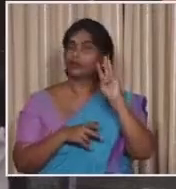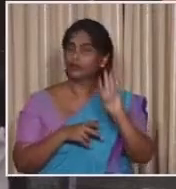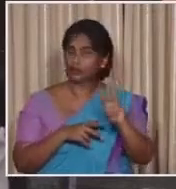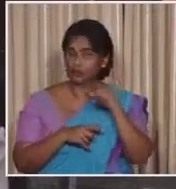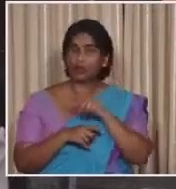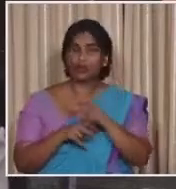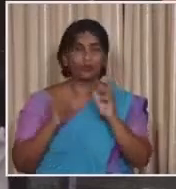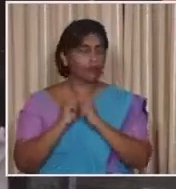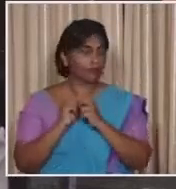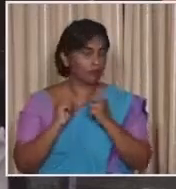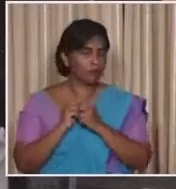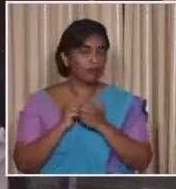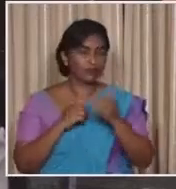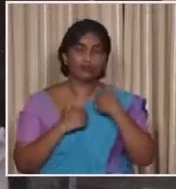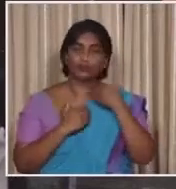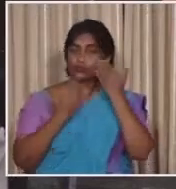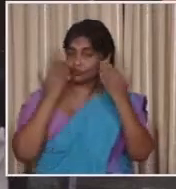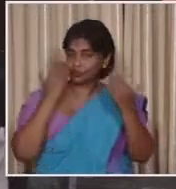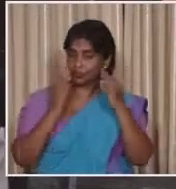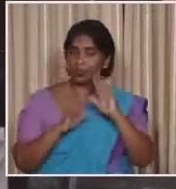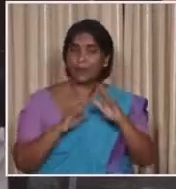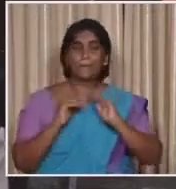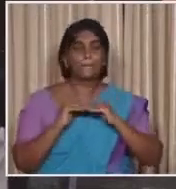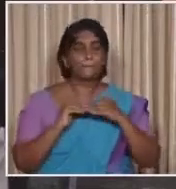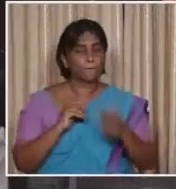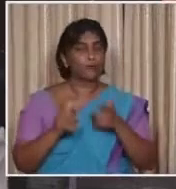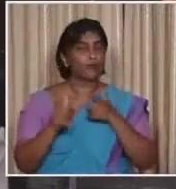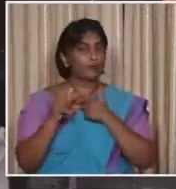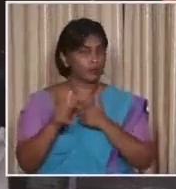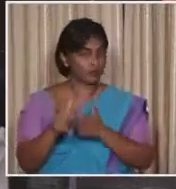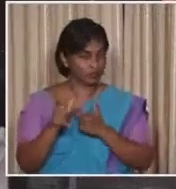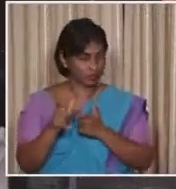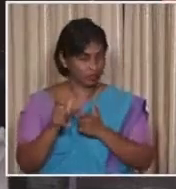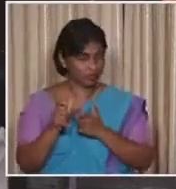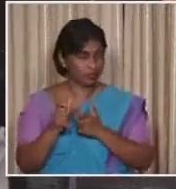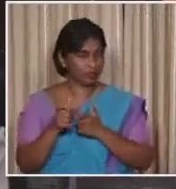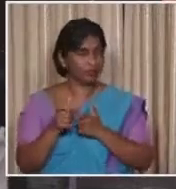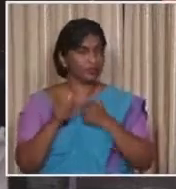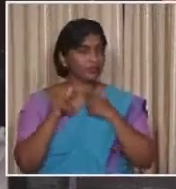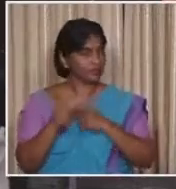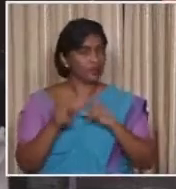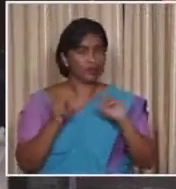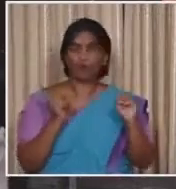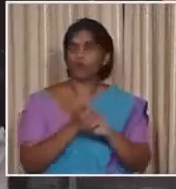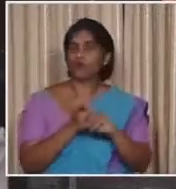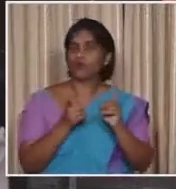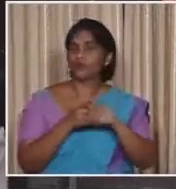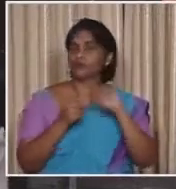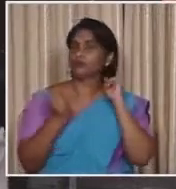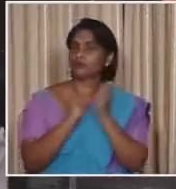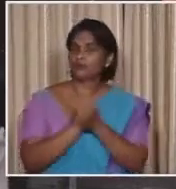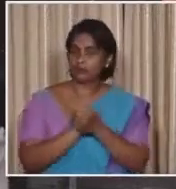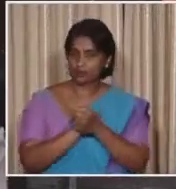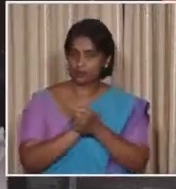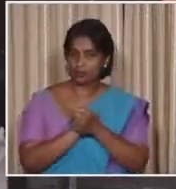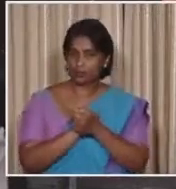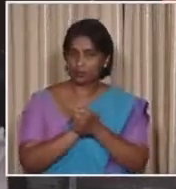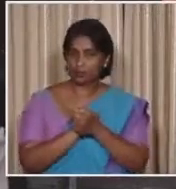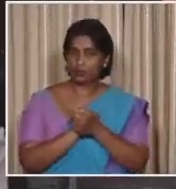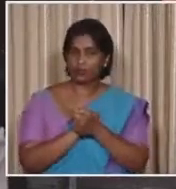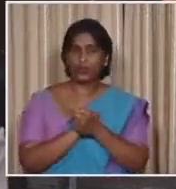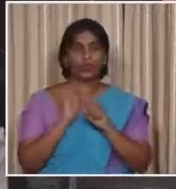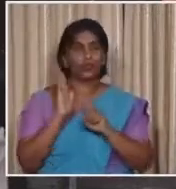தொடர்ந்து ஆயுத போராட்டம் வீர் கொண்டு எழுந்ததை நீங்கள் அறிவீர்கள். வடக்கு